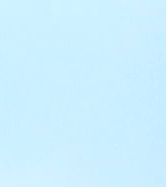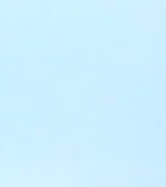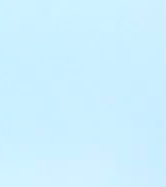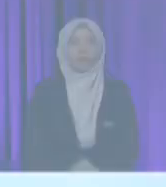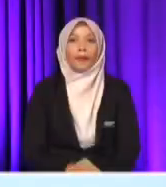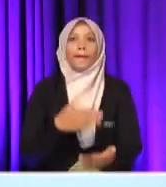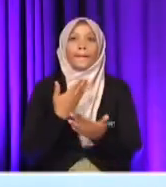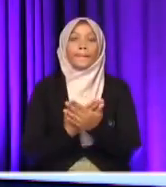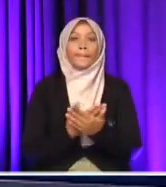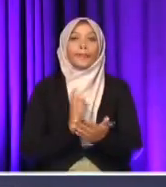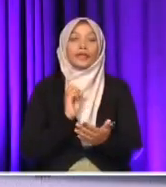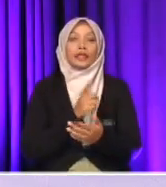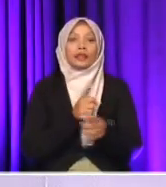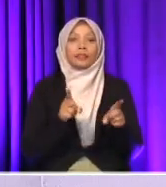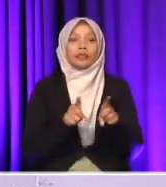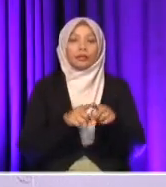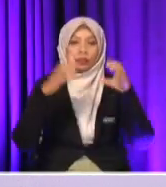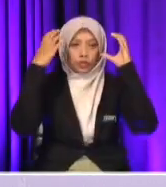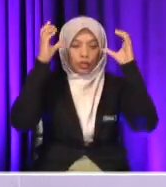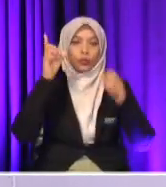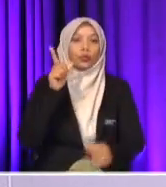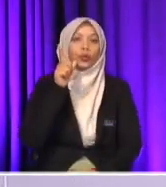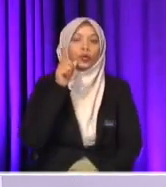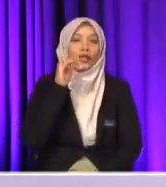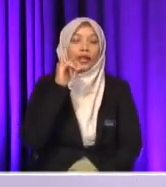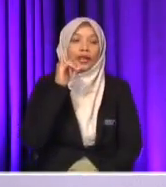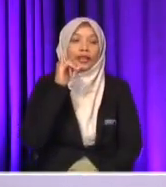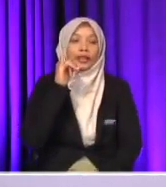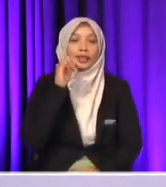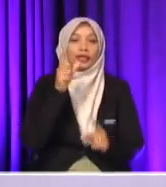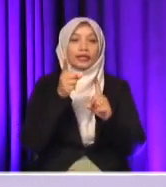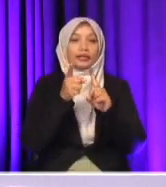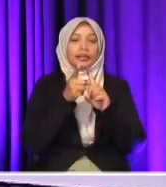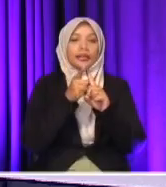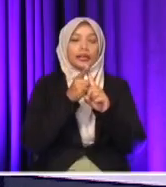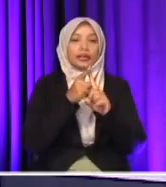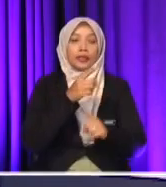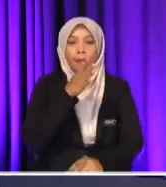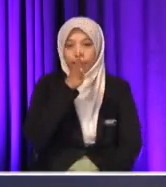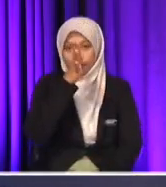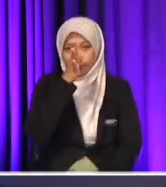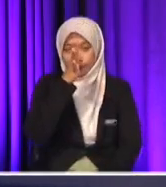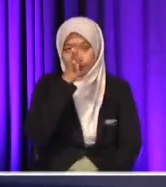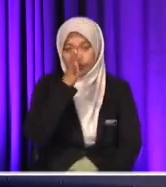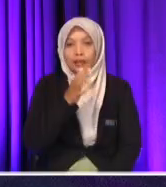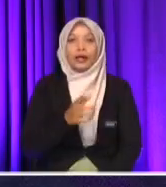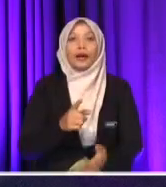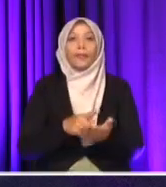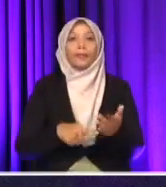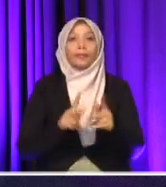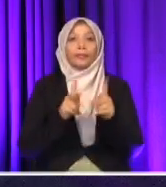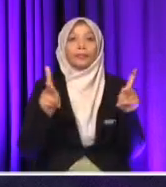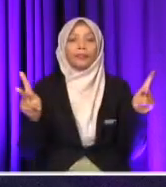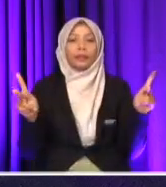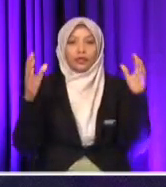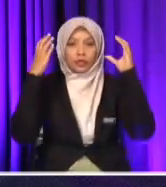Baik, kita bersama-sama dengan Cikgu Laili pada hari ini daripada Sekolah Menengah Teknik Melaka. Apa khabar Cikgu? Baik,